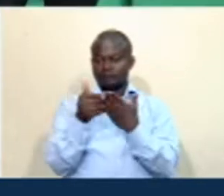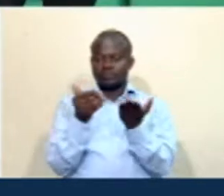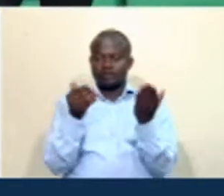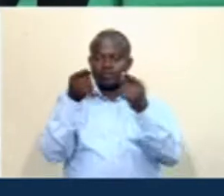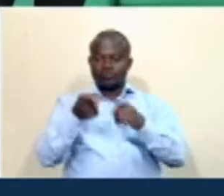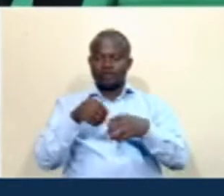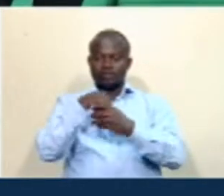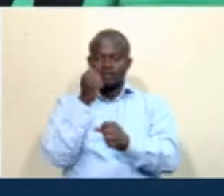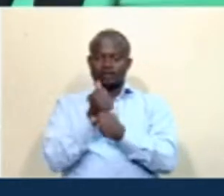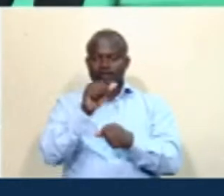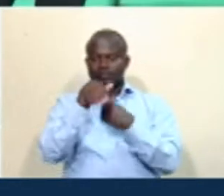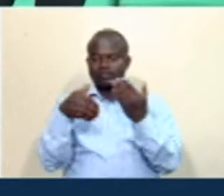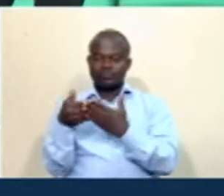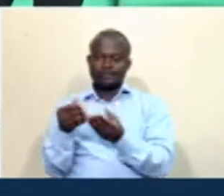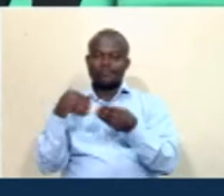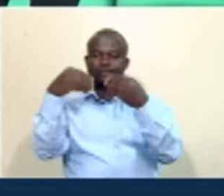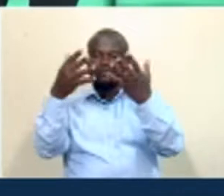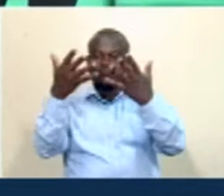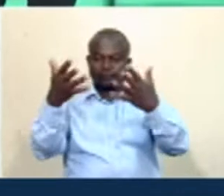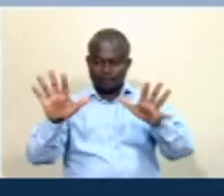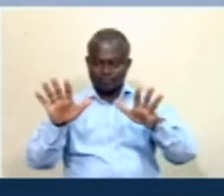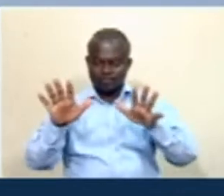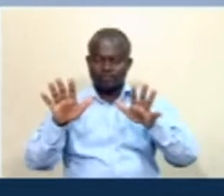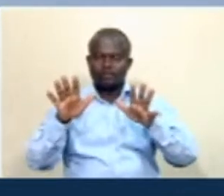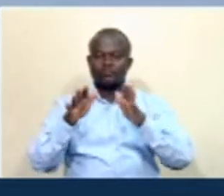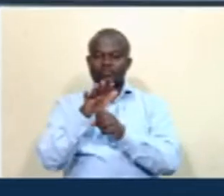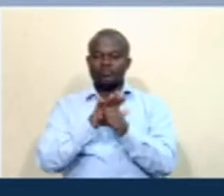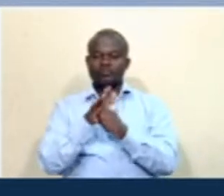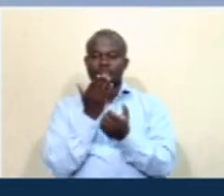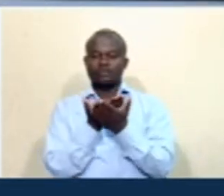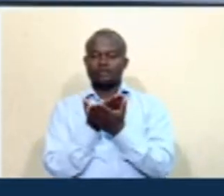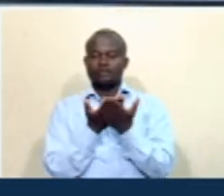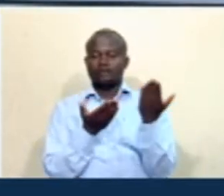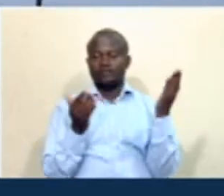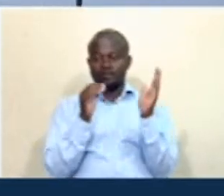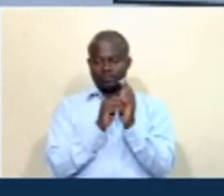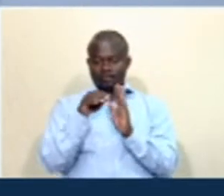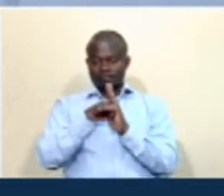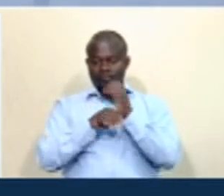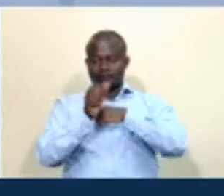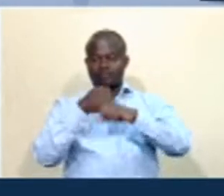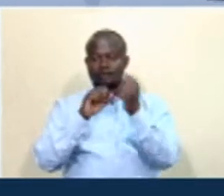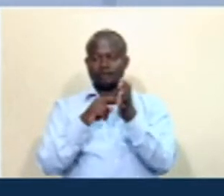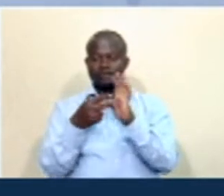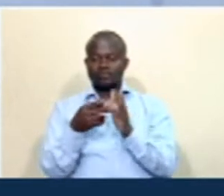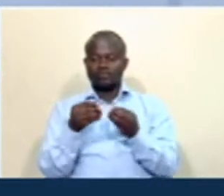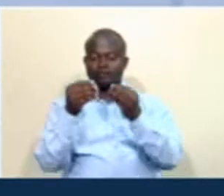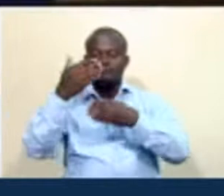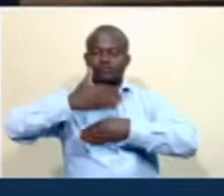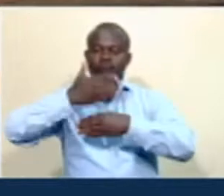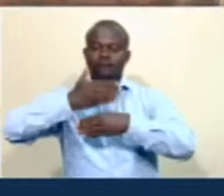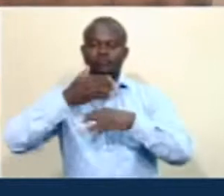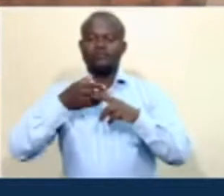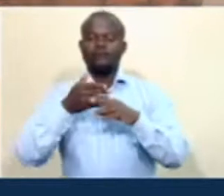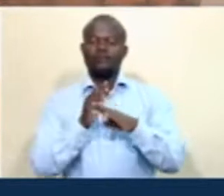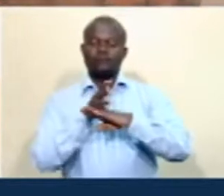mu mikorere. Andi asigaye nk'aho ikazayahabwa imaze kurangiza kuzuza bike bisigaye isabwa. Uretse gahunda y'ibikorwa by'imishinga ihakaza abaturage baturiye imipaka izwi nka